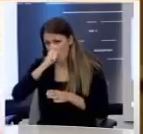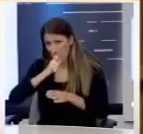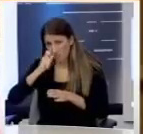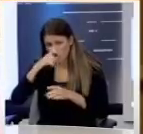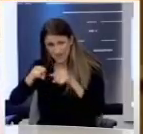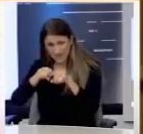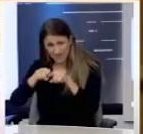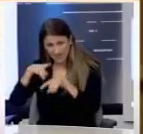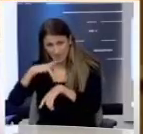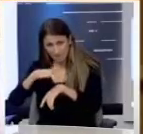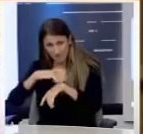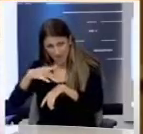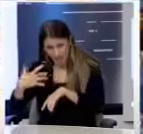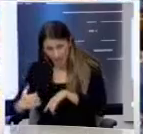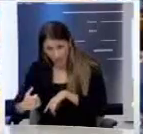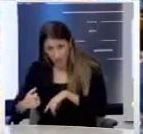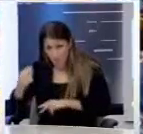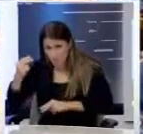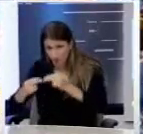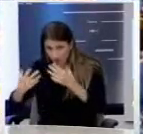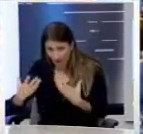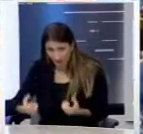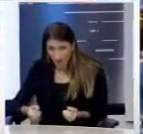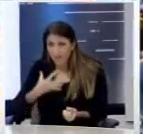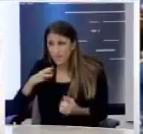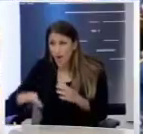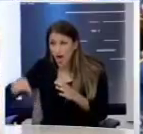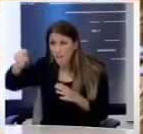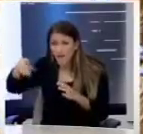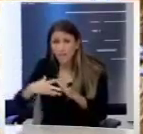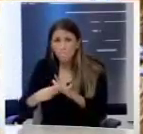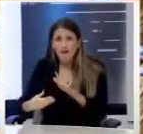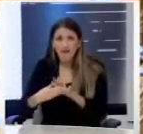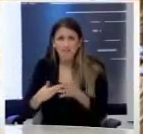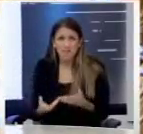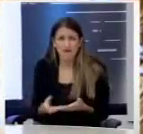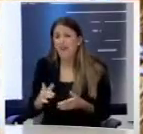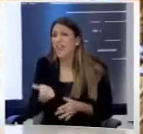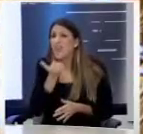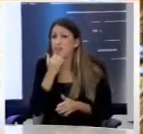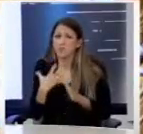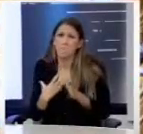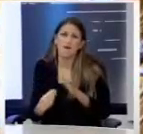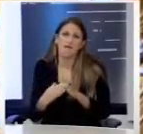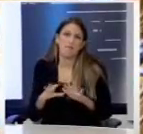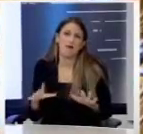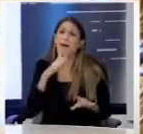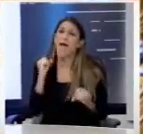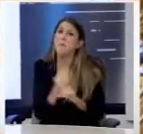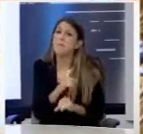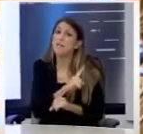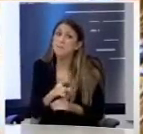Και θέλω να ξεκαθαρίσω κάτι. Εάν λοιπόν για σας το κρίσιμο